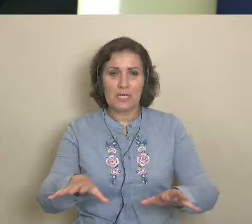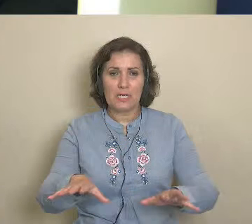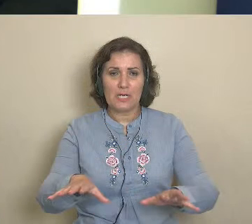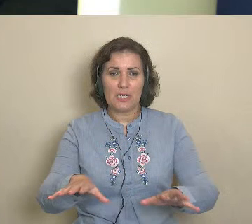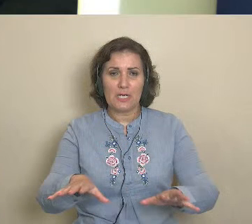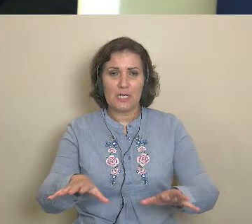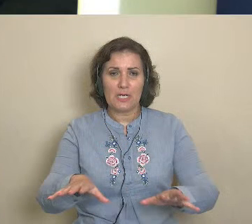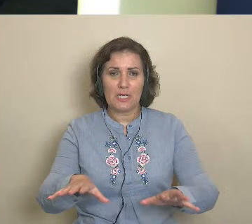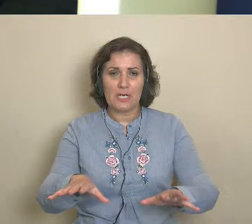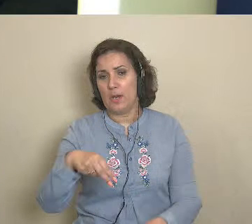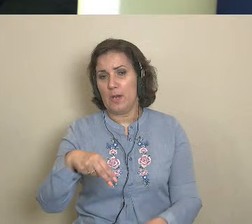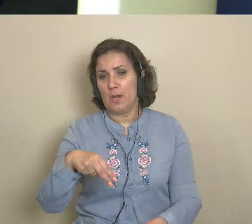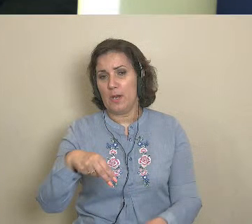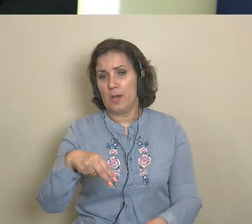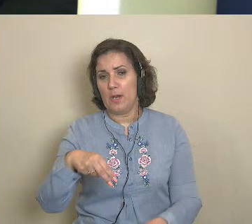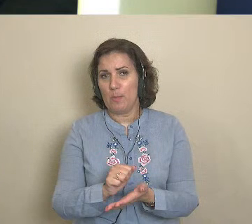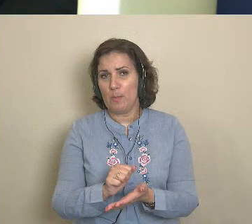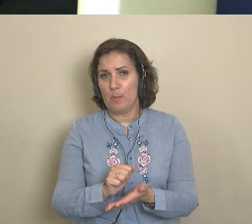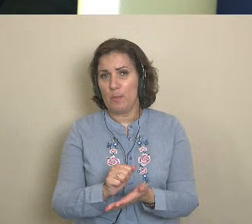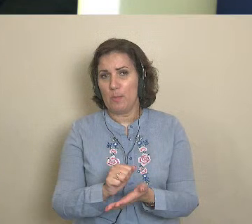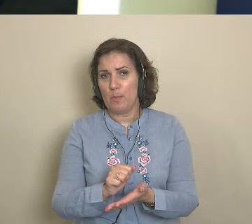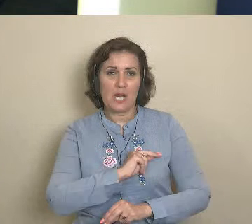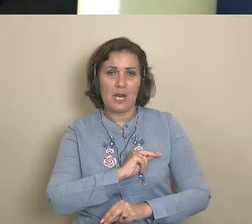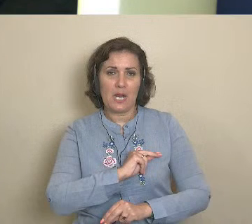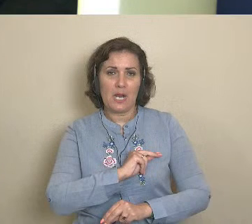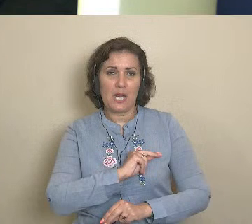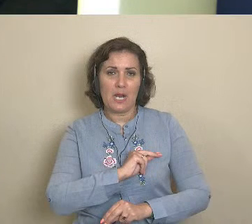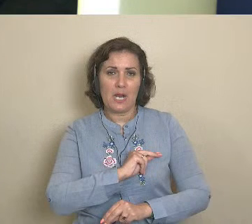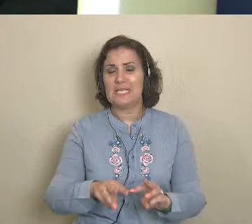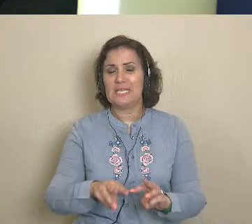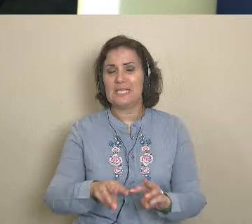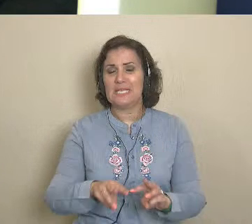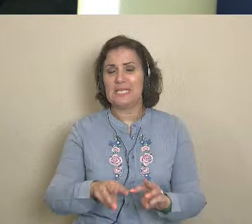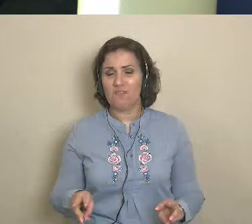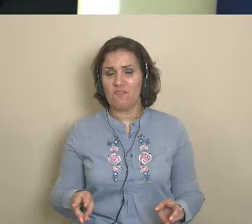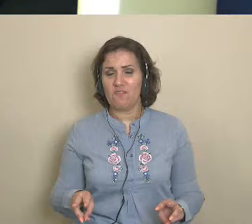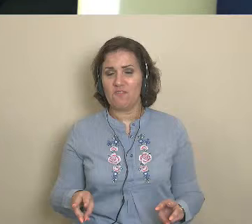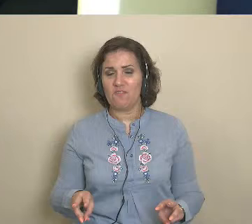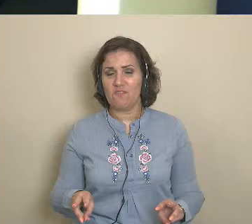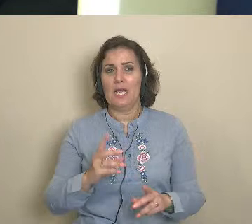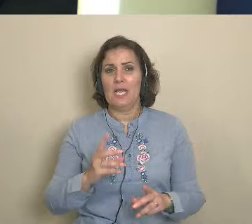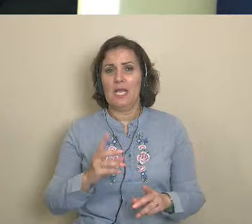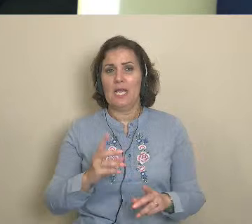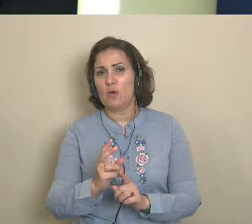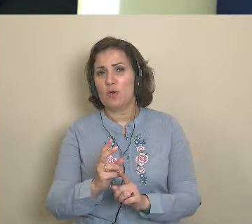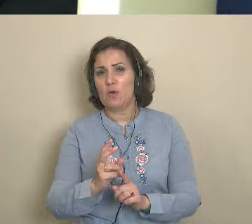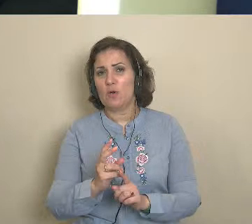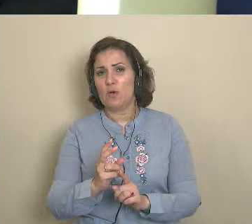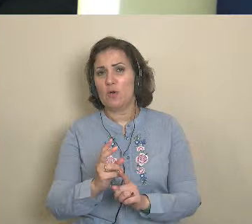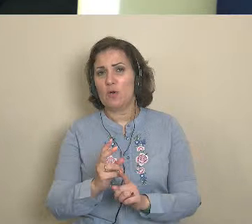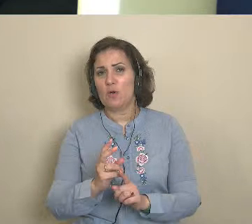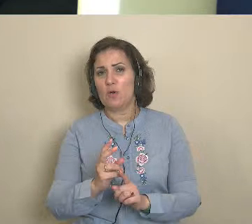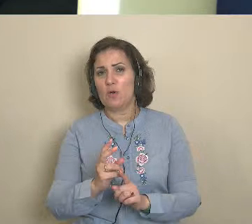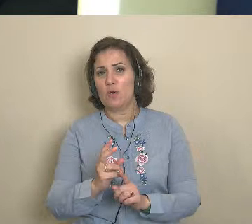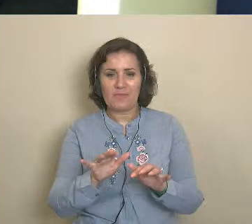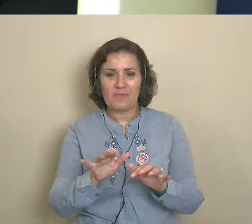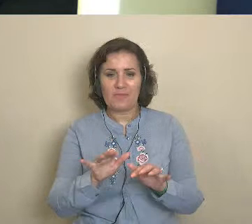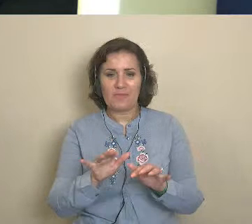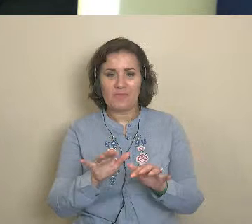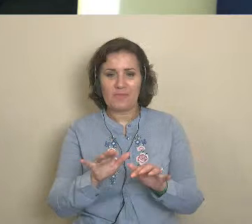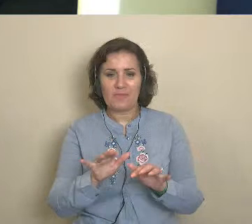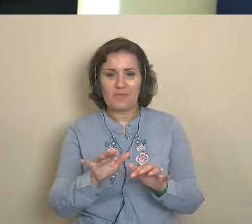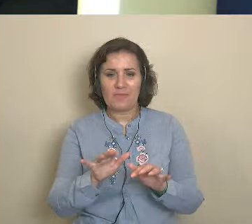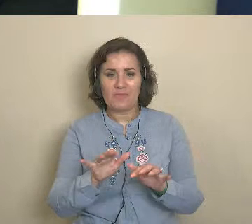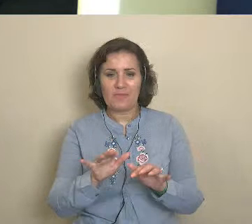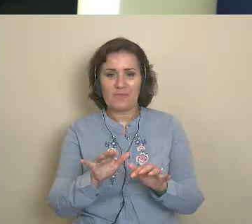підписала нещодавно меморандум про співпрацю з Міністерством цифрової трансформації щодо